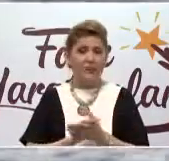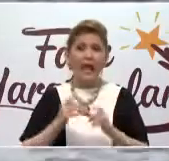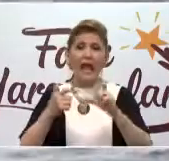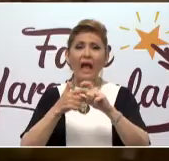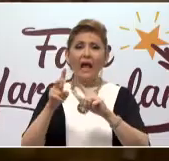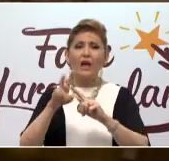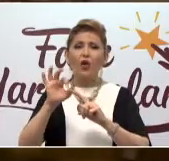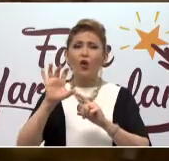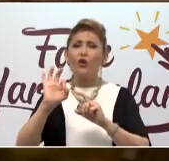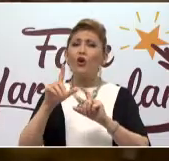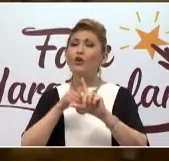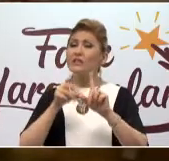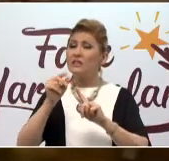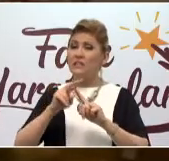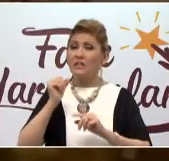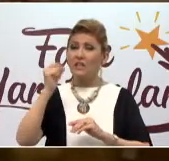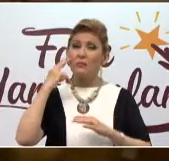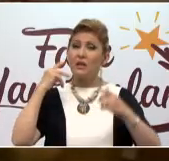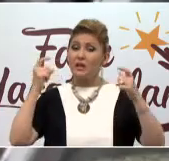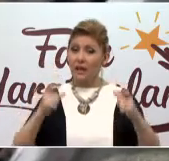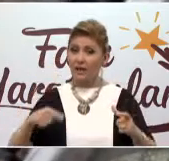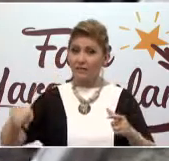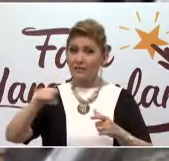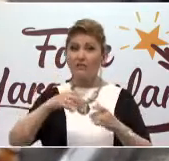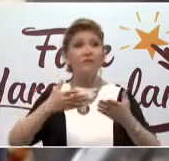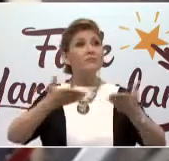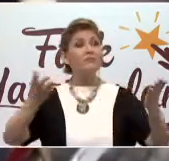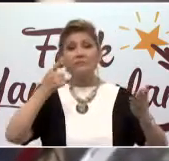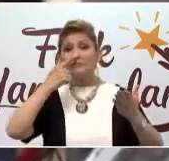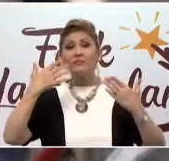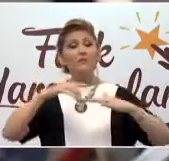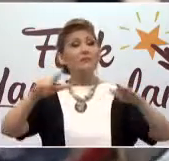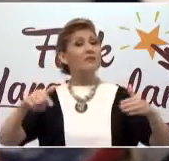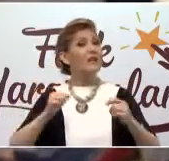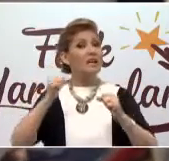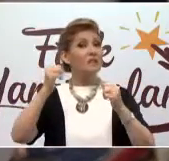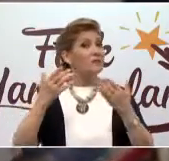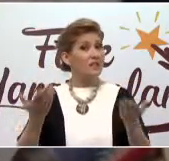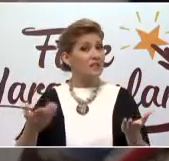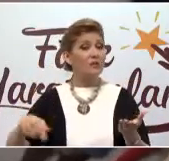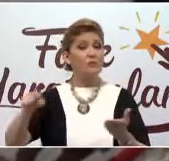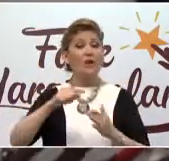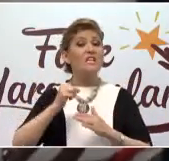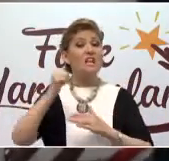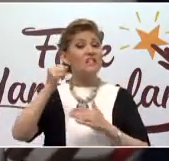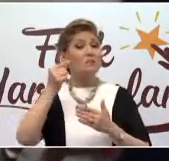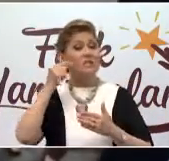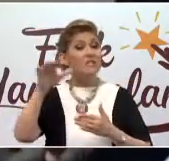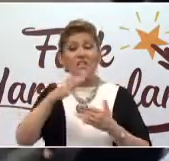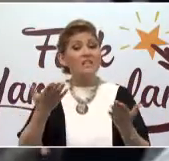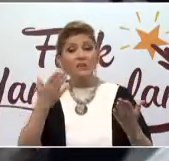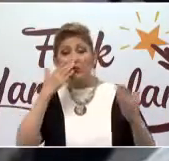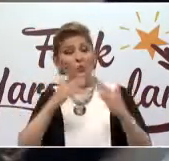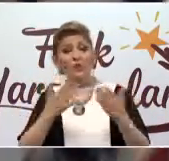Ekolojik yaşamın, daha doğrusu kentlerde ekolojik yaşamın nasıl sürdürülebileceği, insanların bu yaşama nasıl ayak